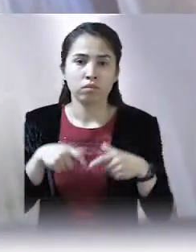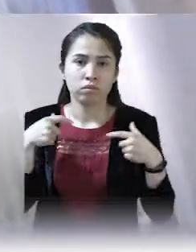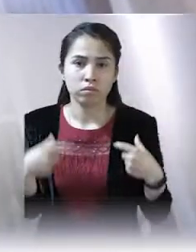views